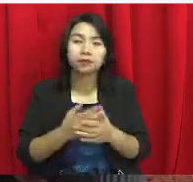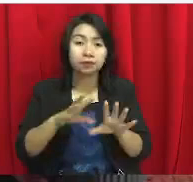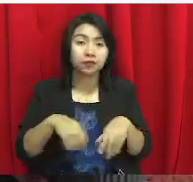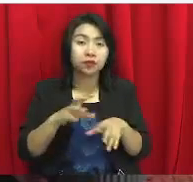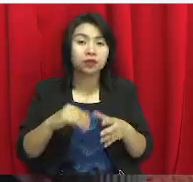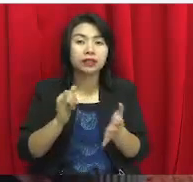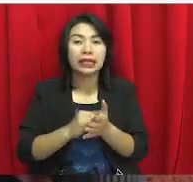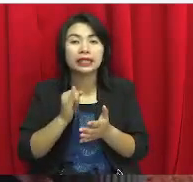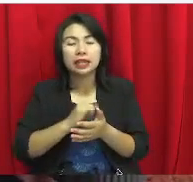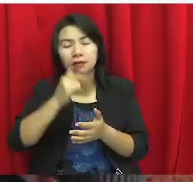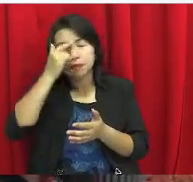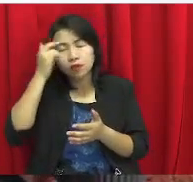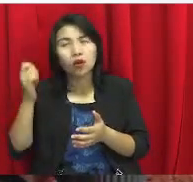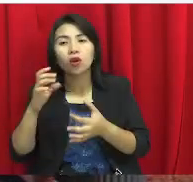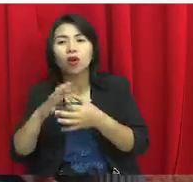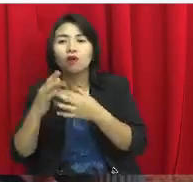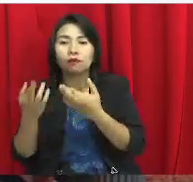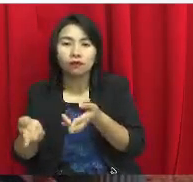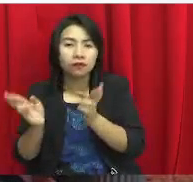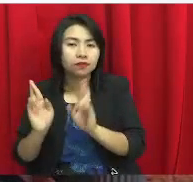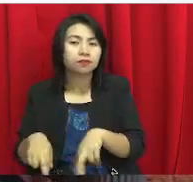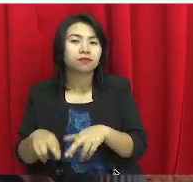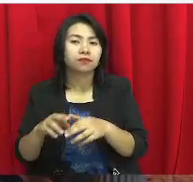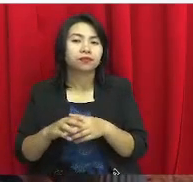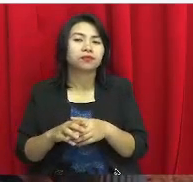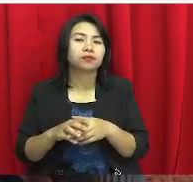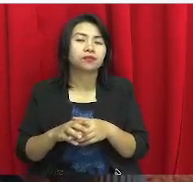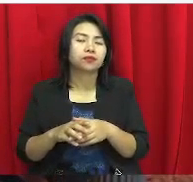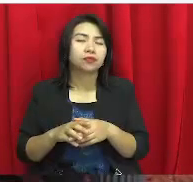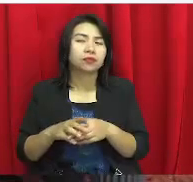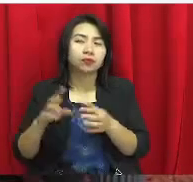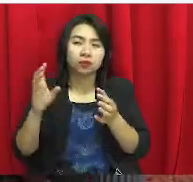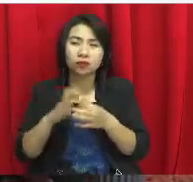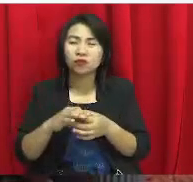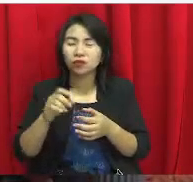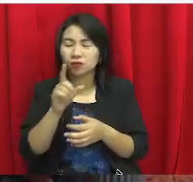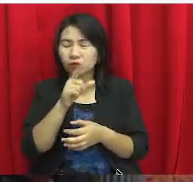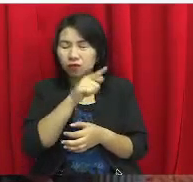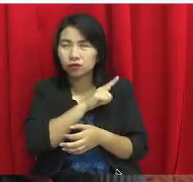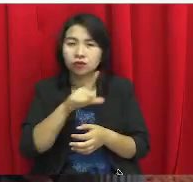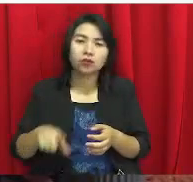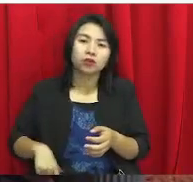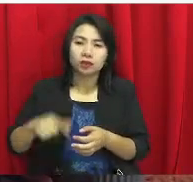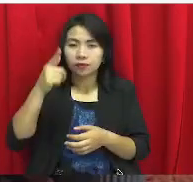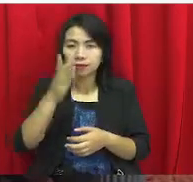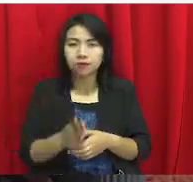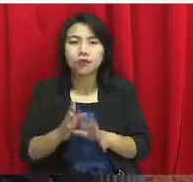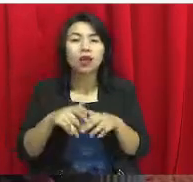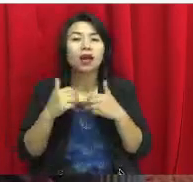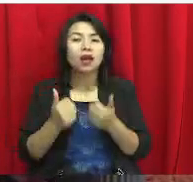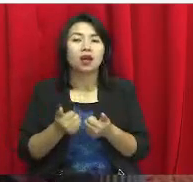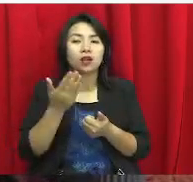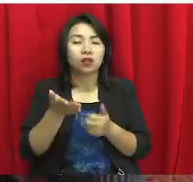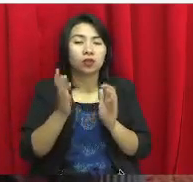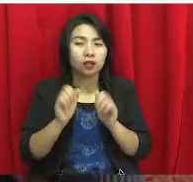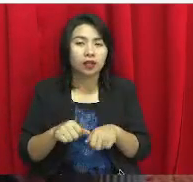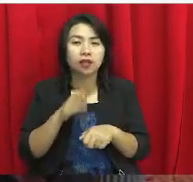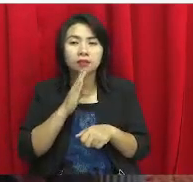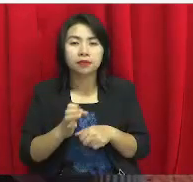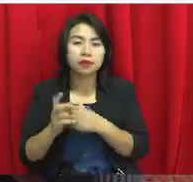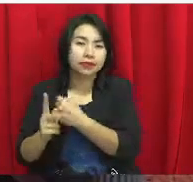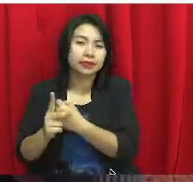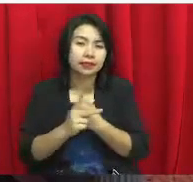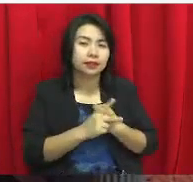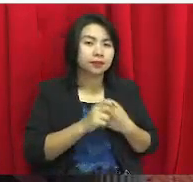Diyos. Kaya nga, kung aalis ka pa sa salita ng Diyos, paano mo paglilingkuran ng Diyos? How will you be able to keep the standards